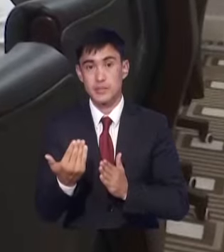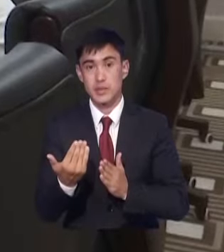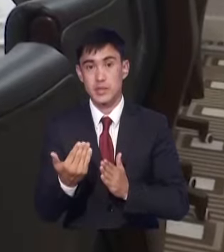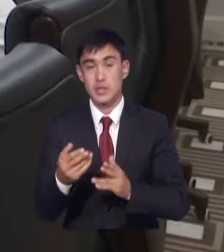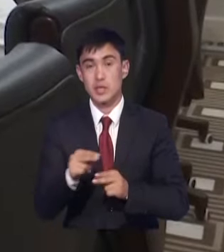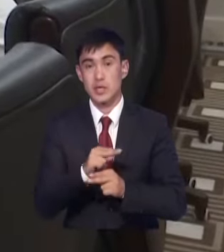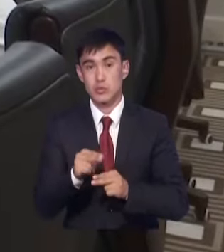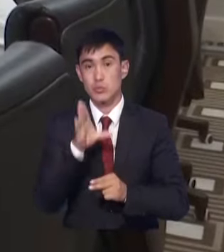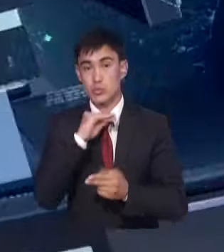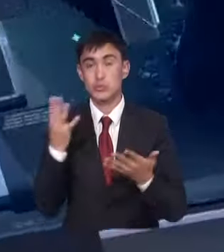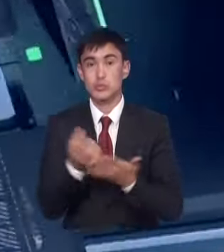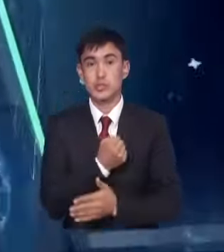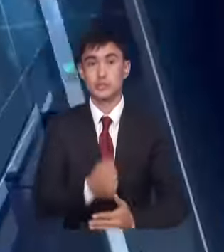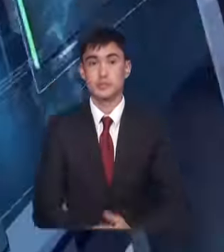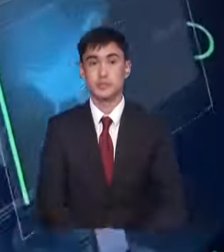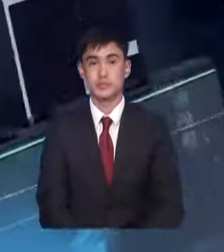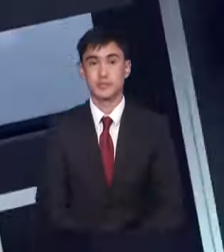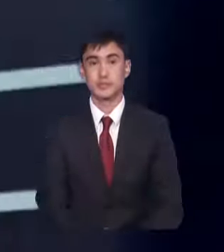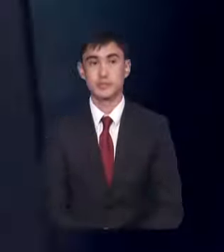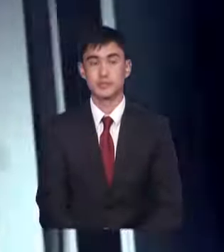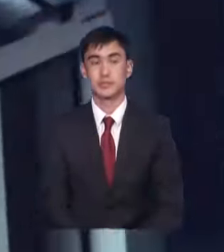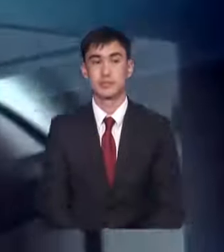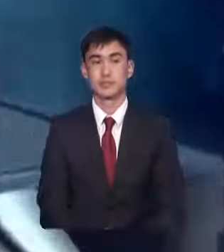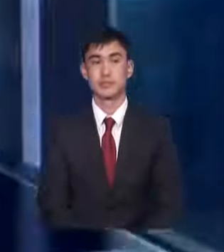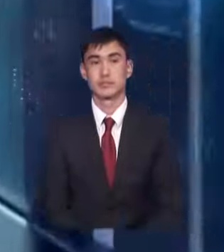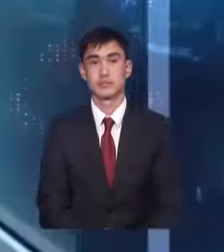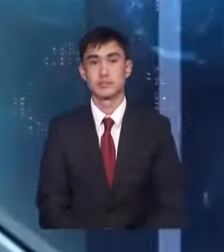можно считать успешным